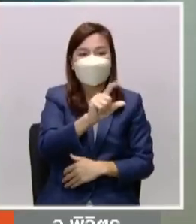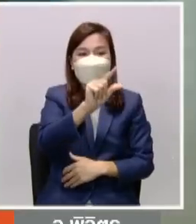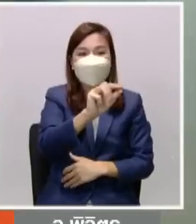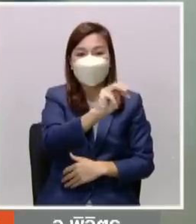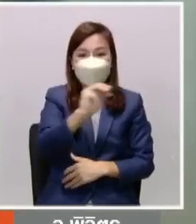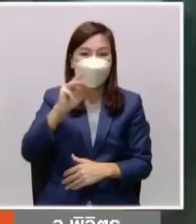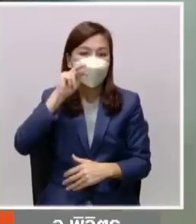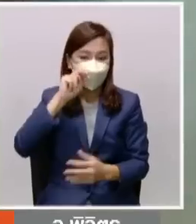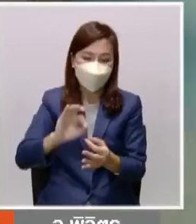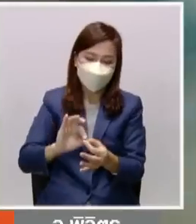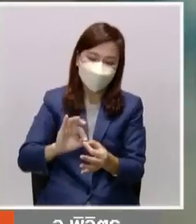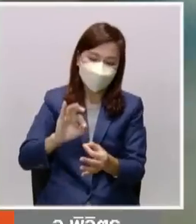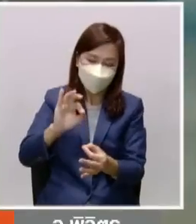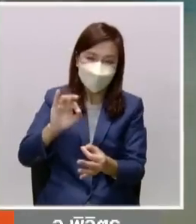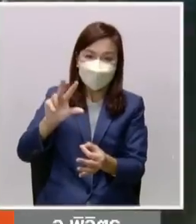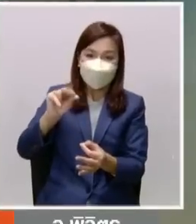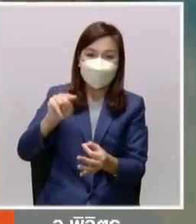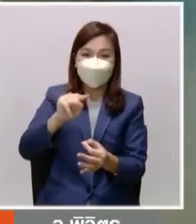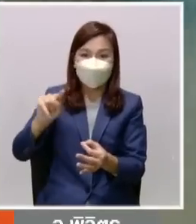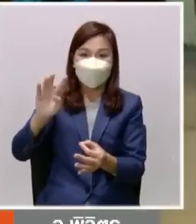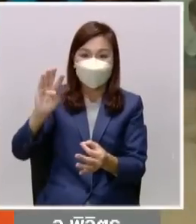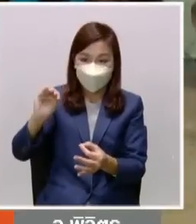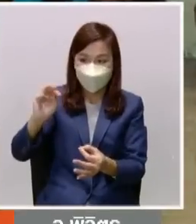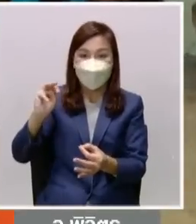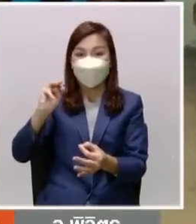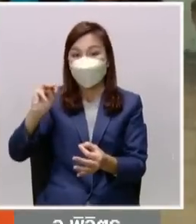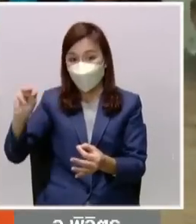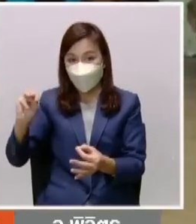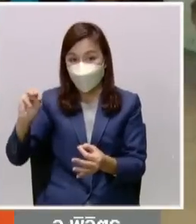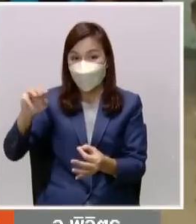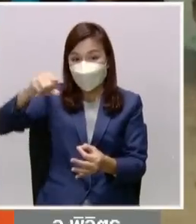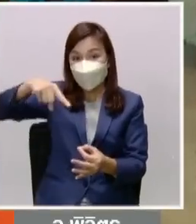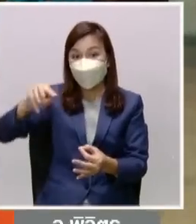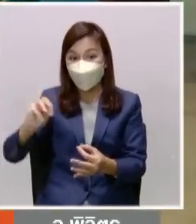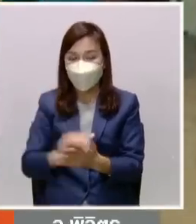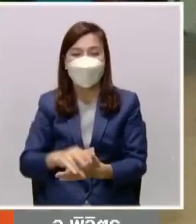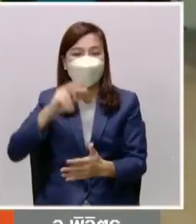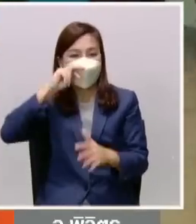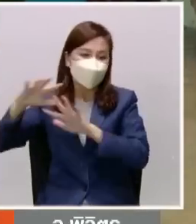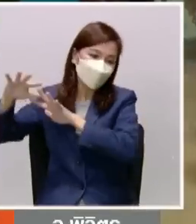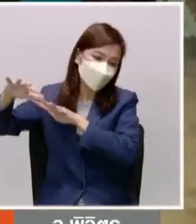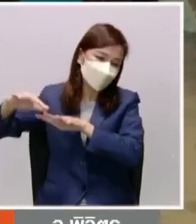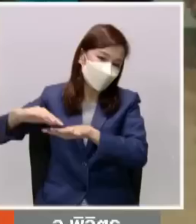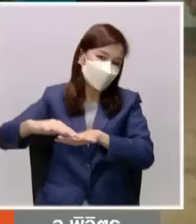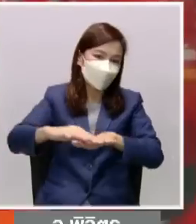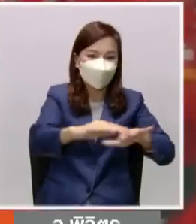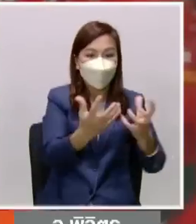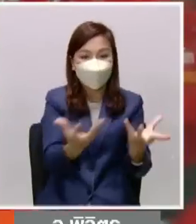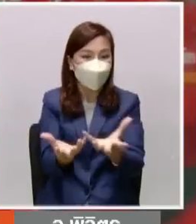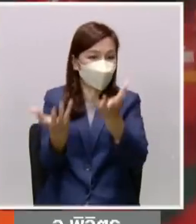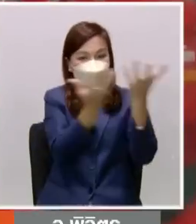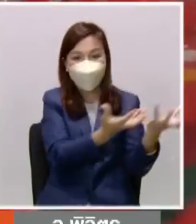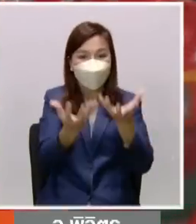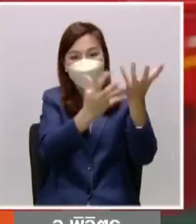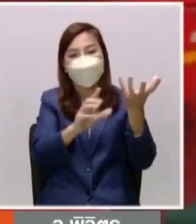30ถึง 40 cmนะครับมวลน้ำไหลทะลักเข้าท่วมบ้านเรือนร้านค้าอย่างรวดเร็วพ่อค้าแม่ขายประชาชนเก็บของ